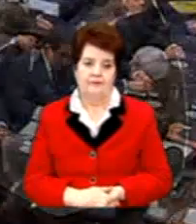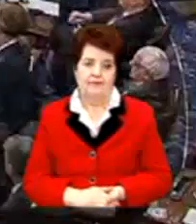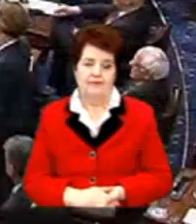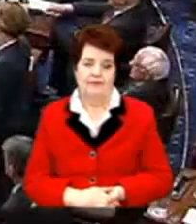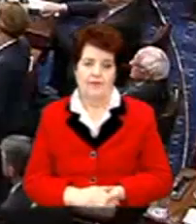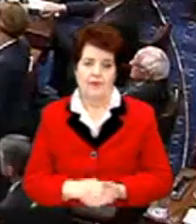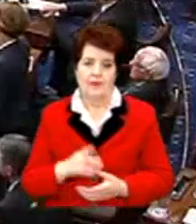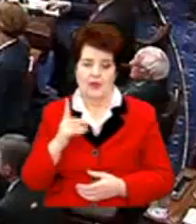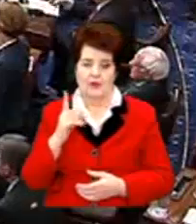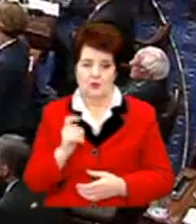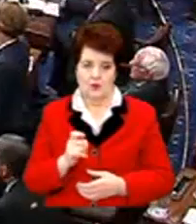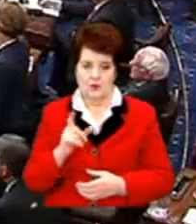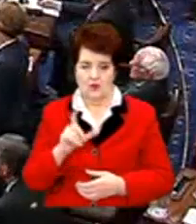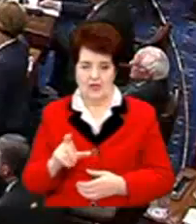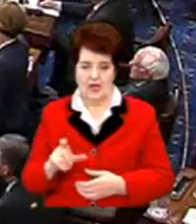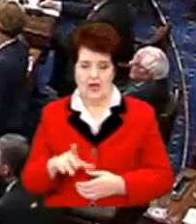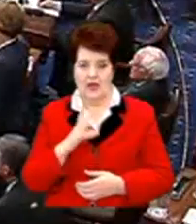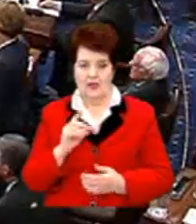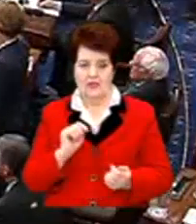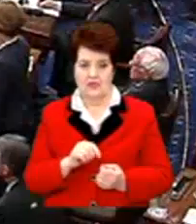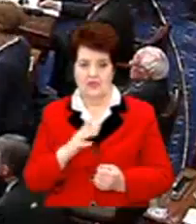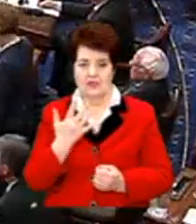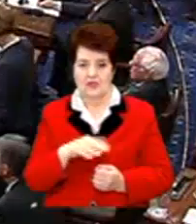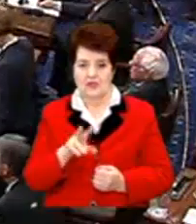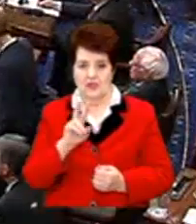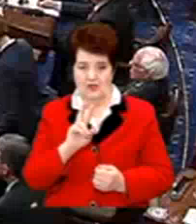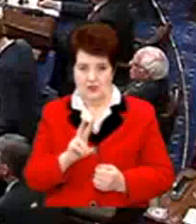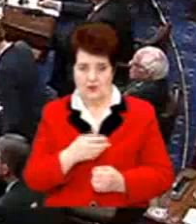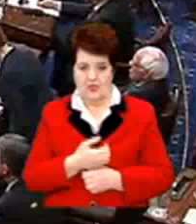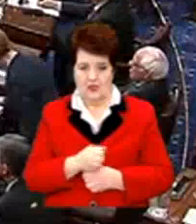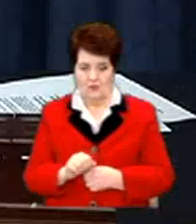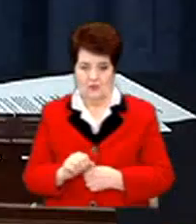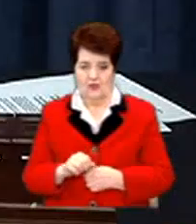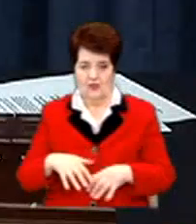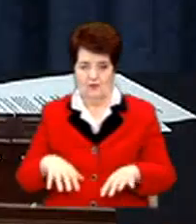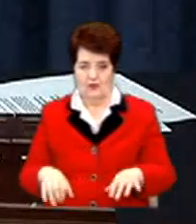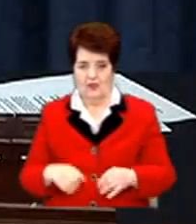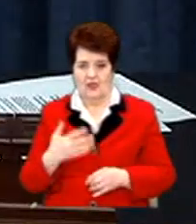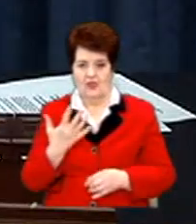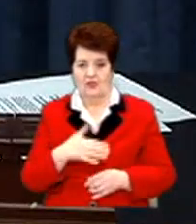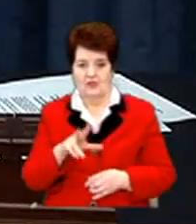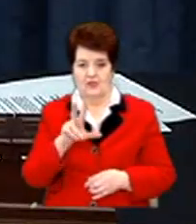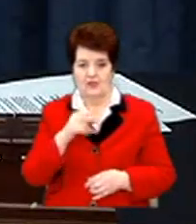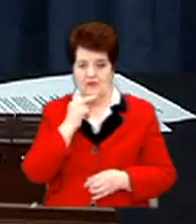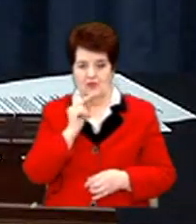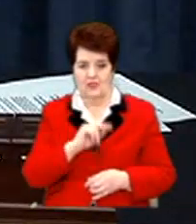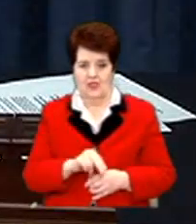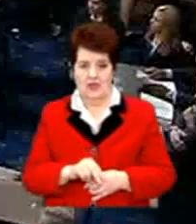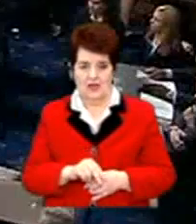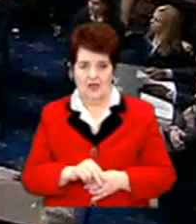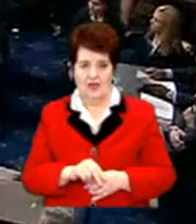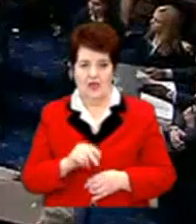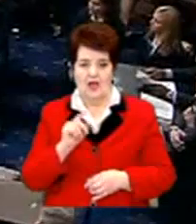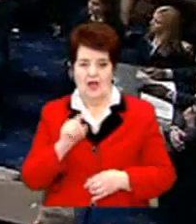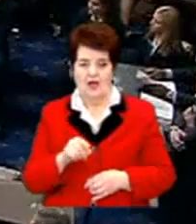Dintre cei 100 de senatori, 52 au votat împotriva acuzațiilor de abuz de putere, iar 53 s-au opus învinuirilor de obstrucționare